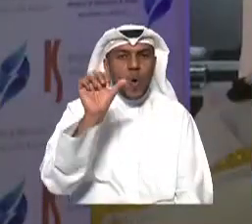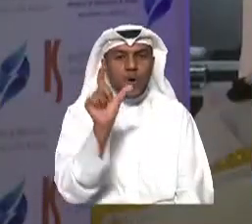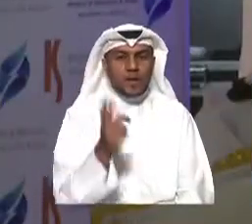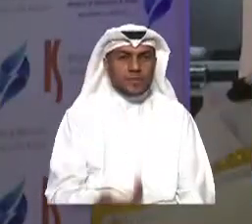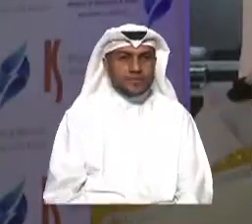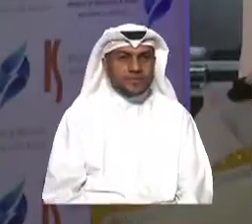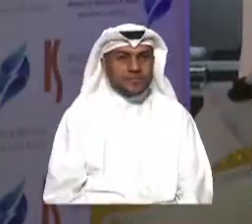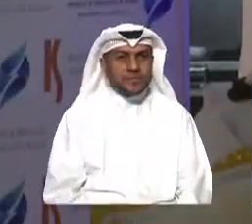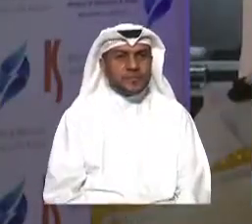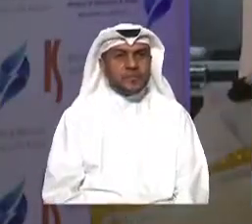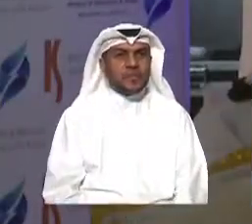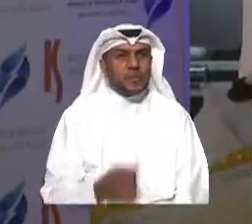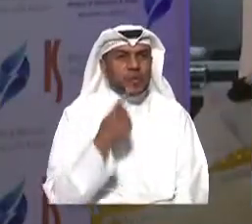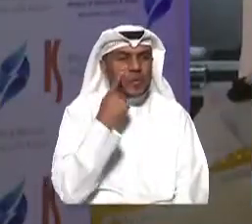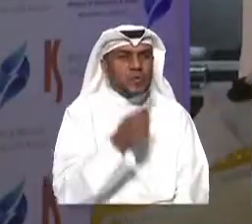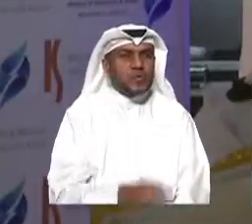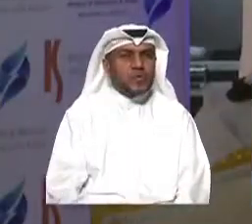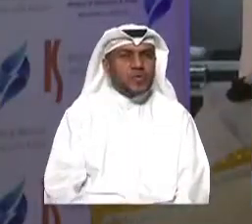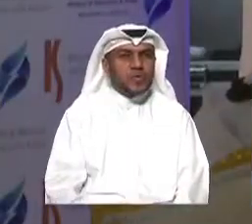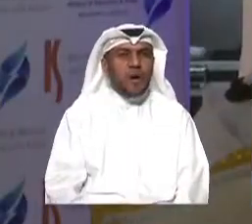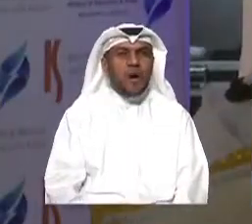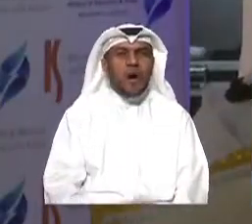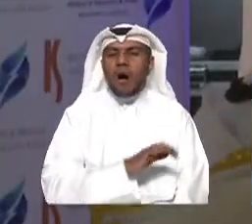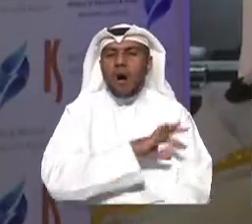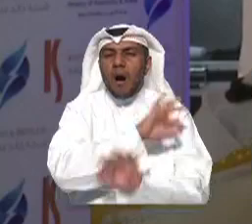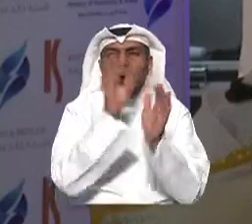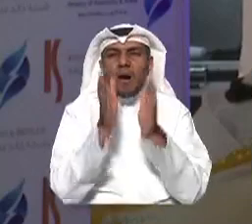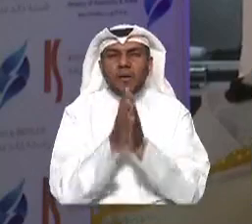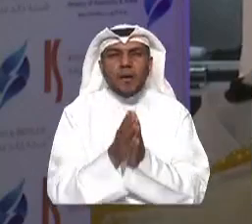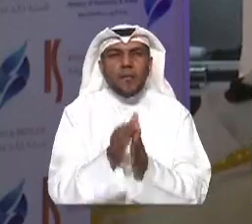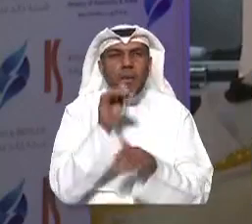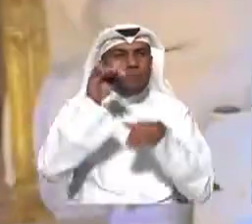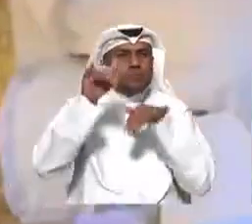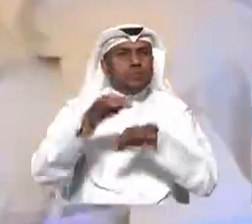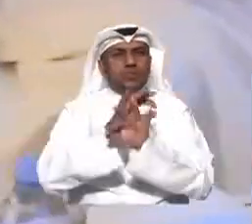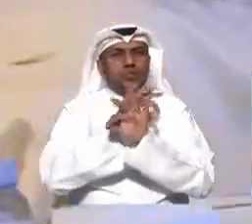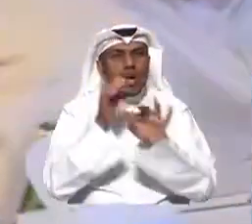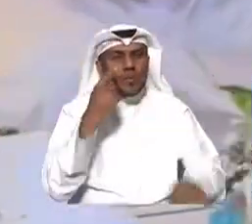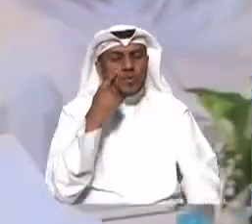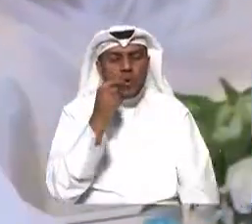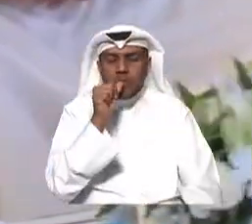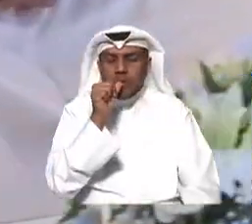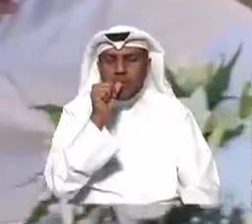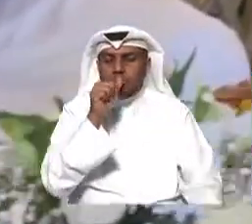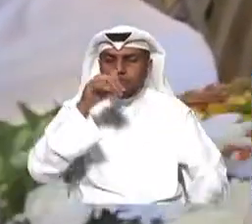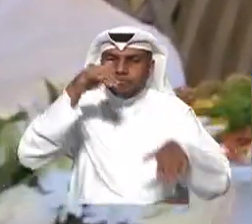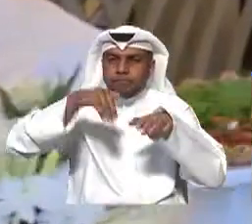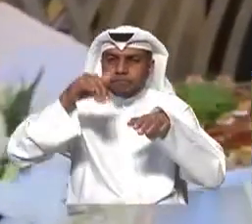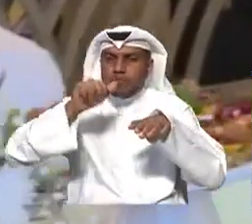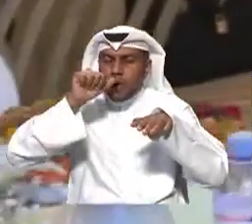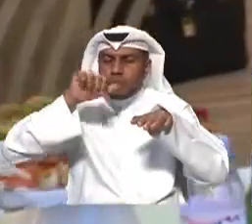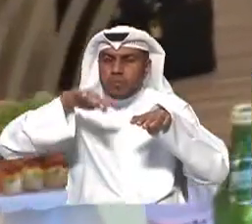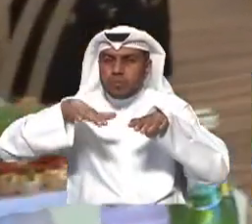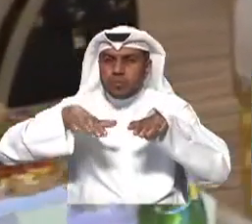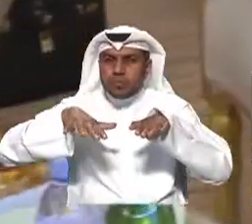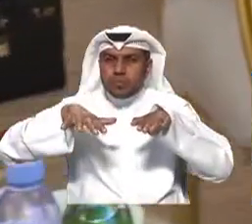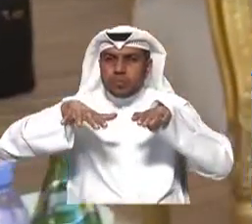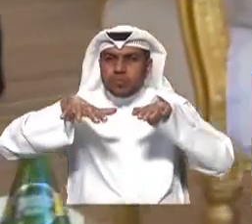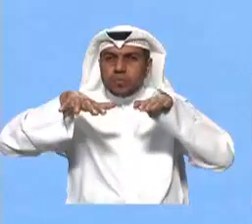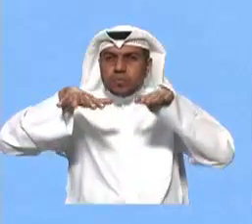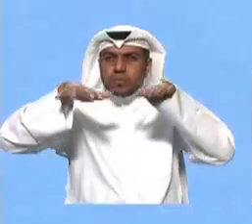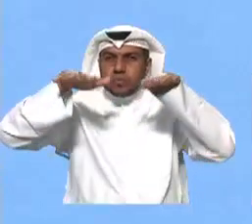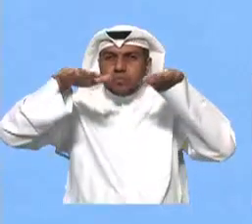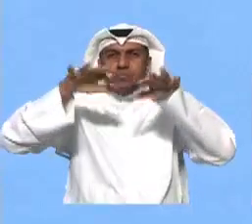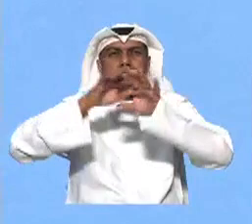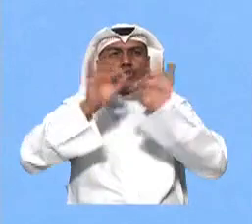275 مليون جالون إمبراطوري هي السعة الإجمالية للخزانات، ستستخدم فيها أحدث التقنيات في منظومة